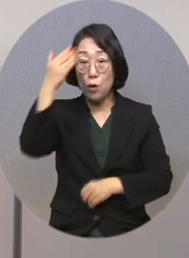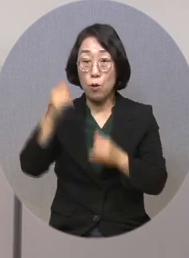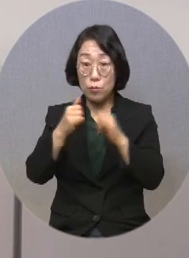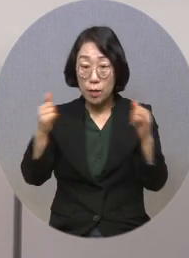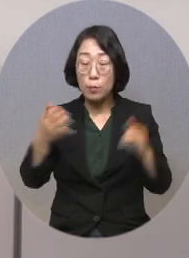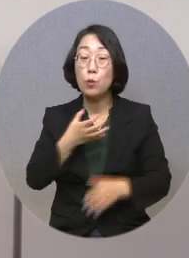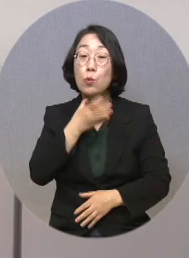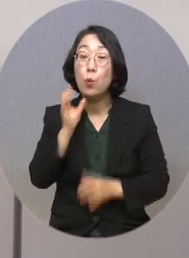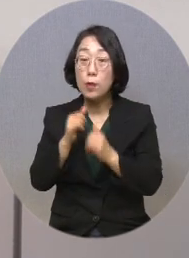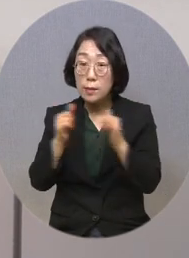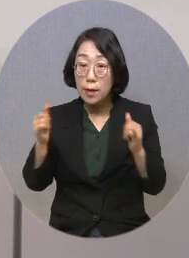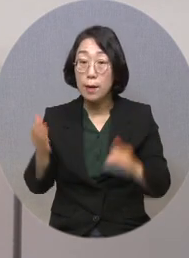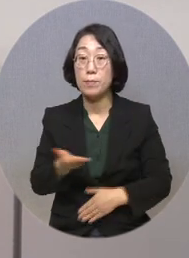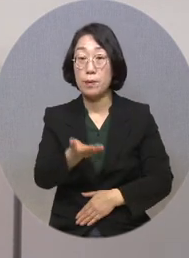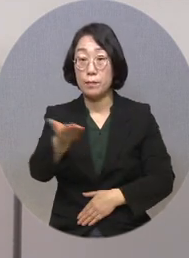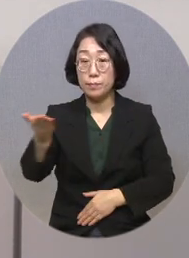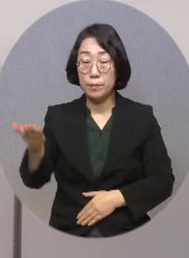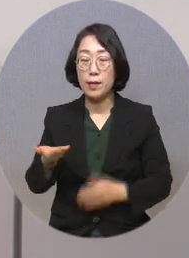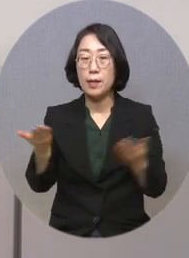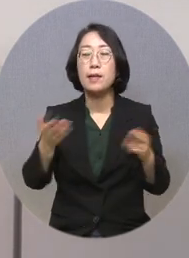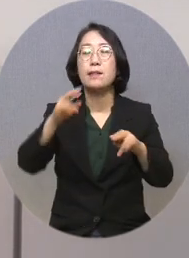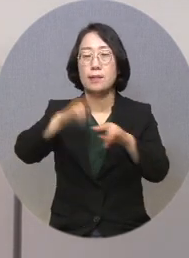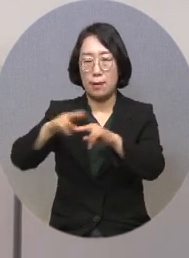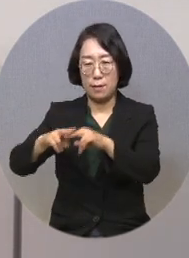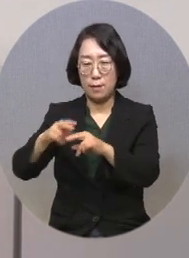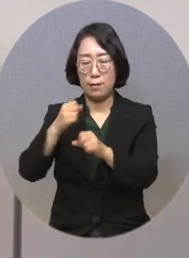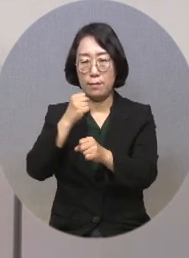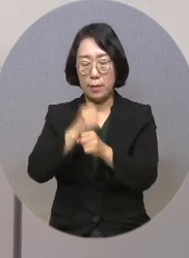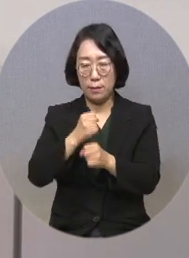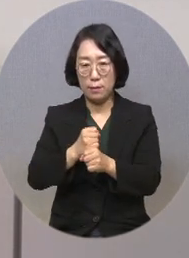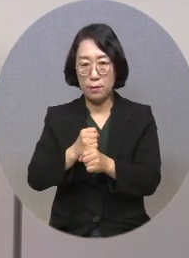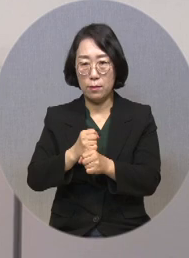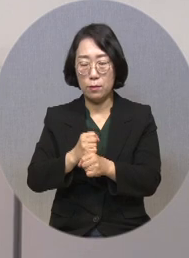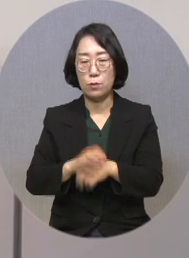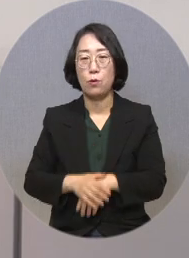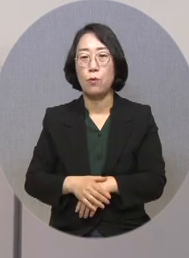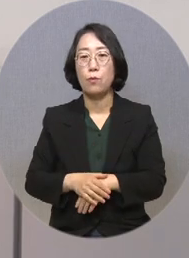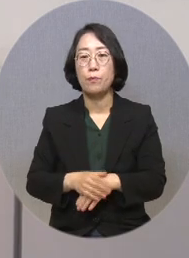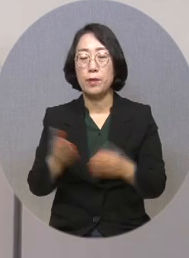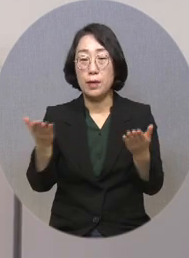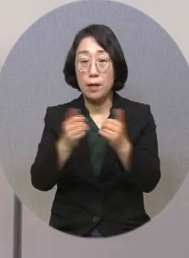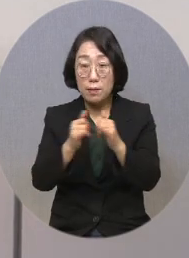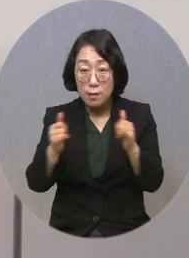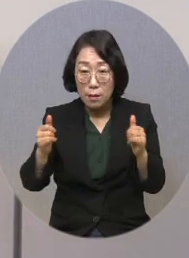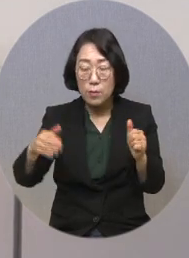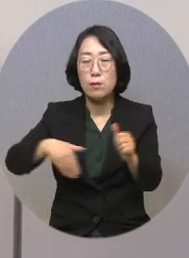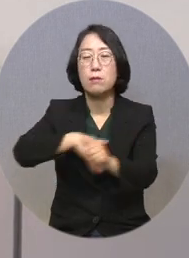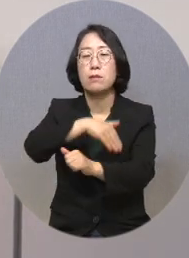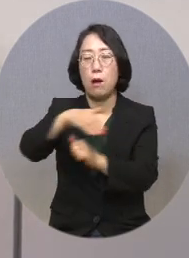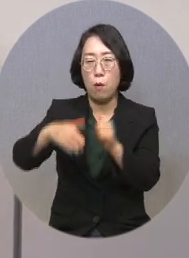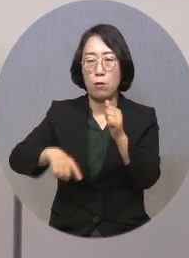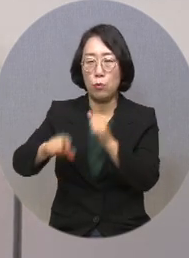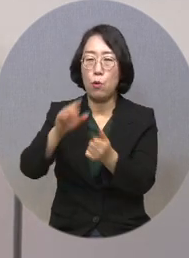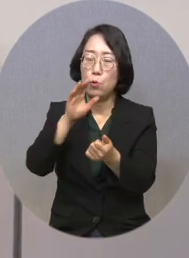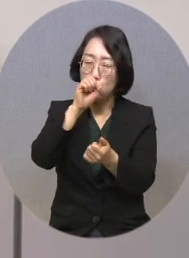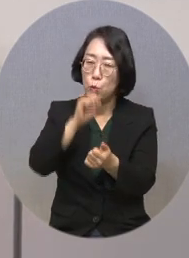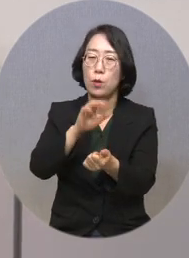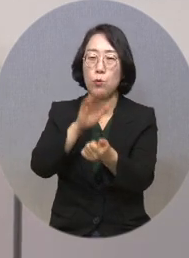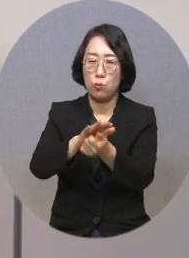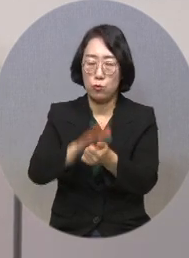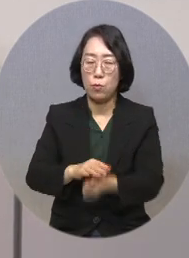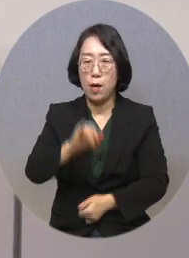노인층을 대상으로 한 일자리 창출과 각종 종사자 처우 개선, IT